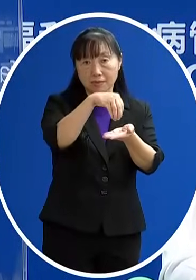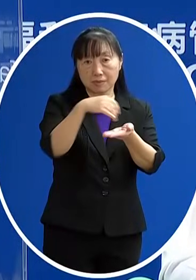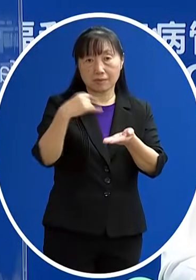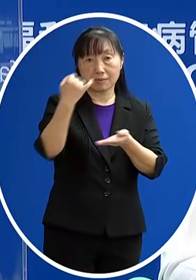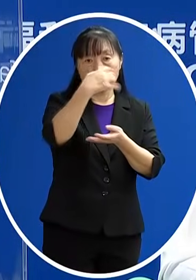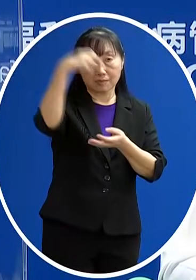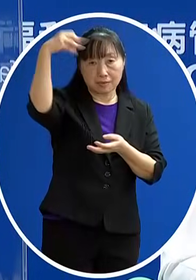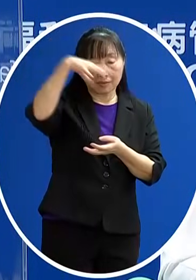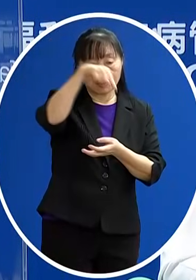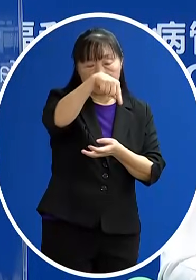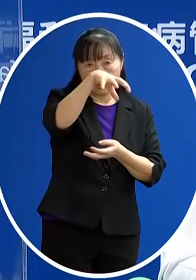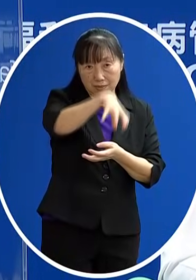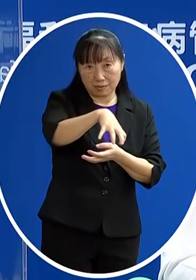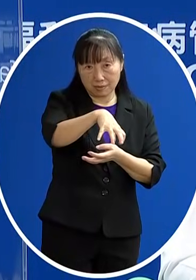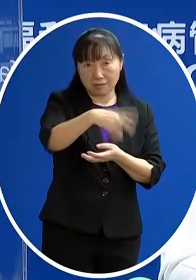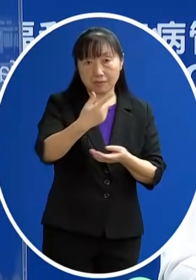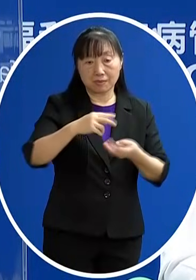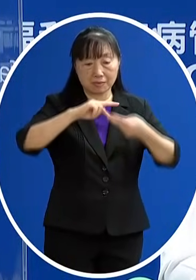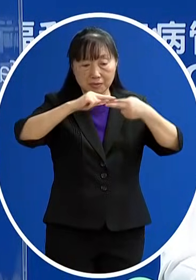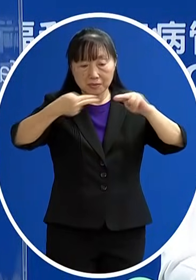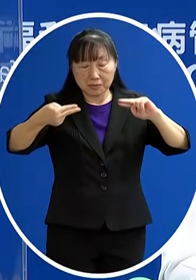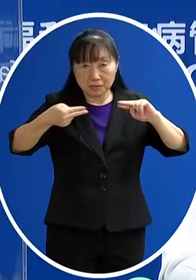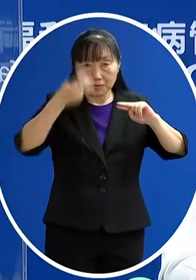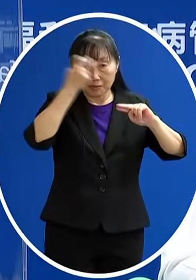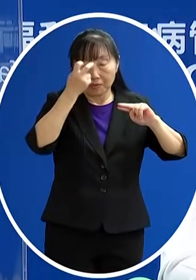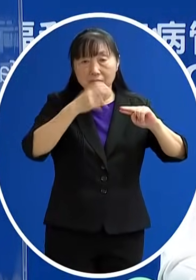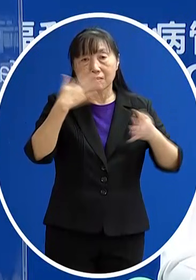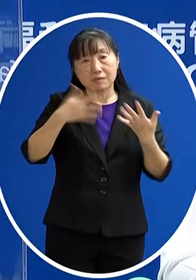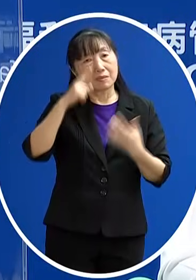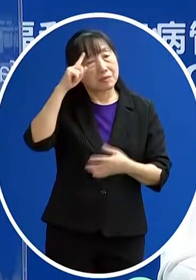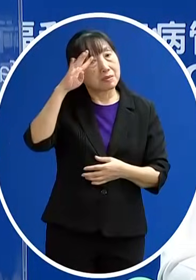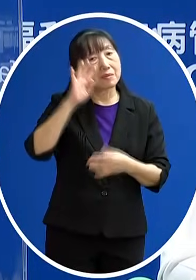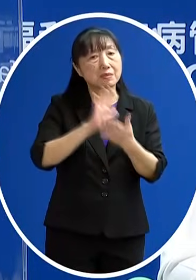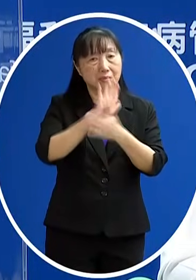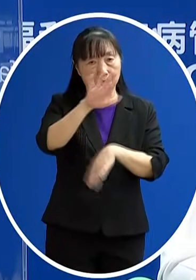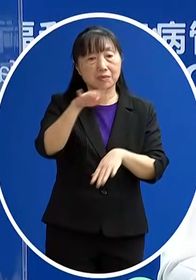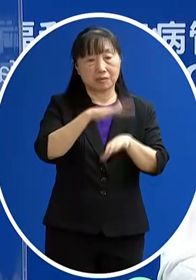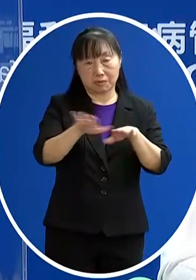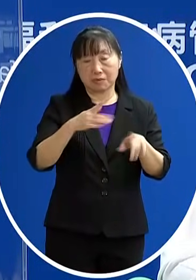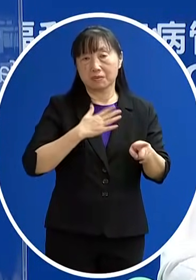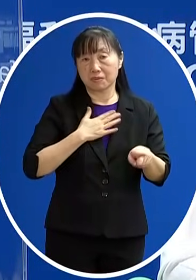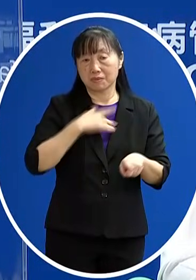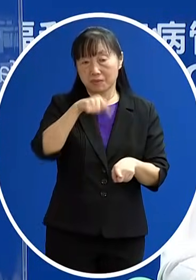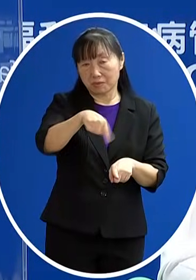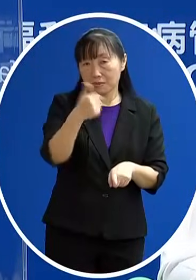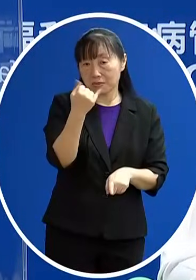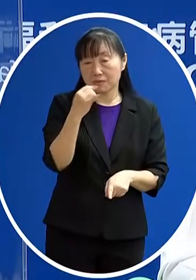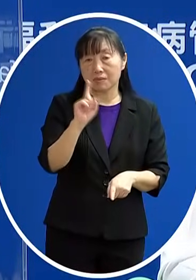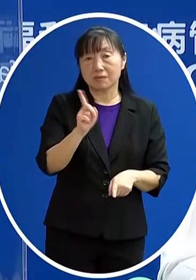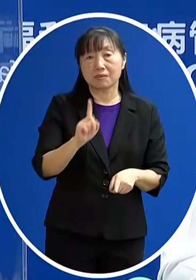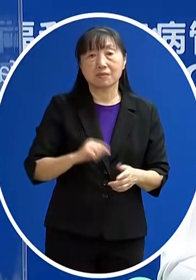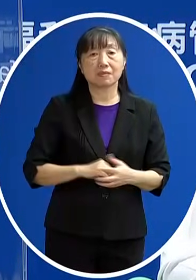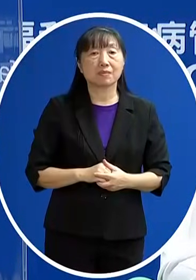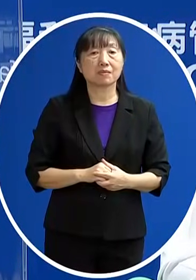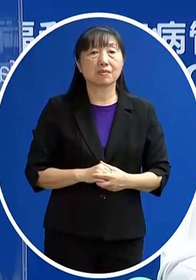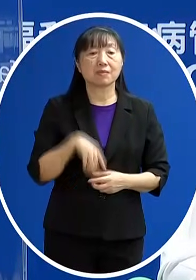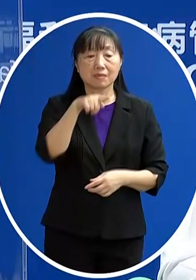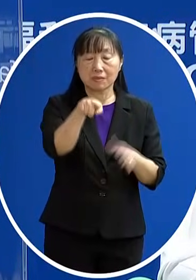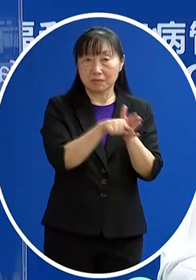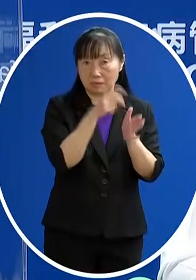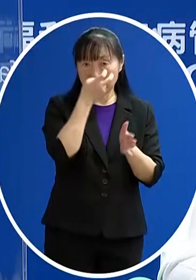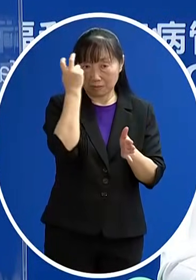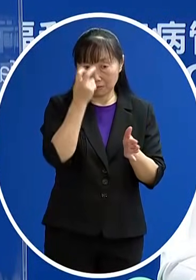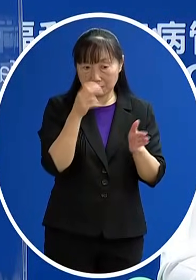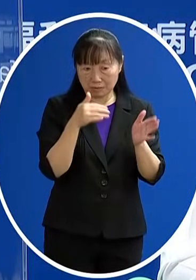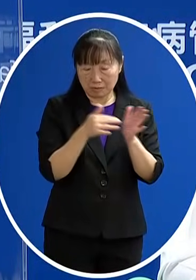序，那大概也要两天后才能够把这基因定序能够把它做出来，那也可以